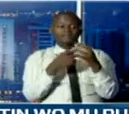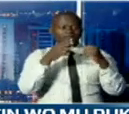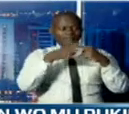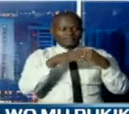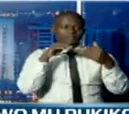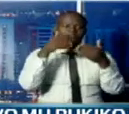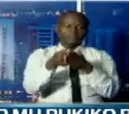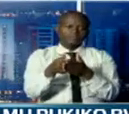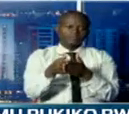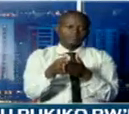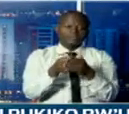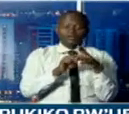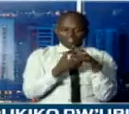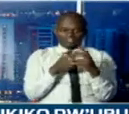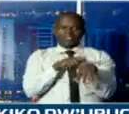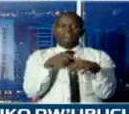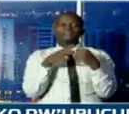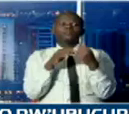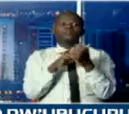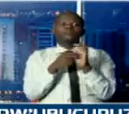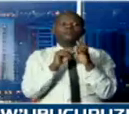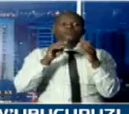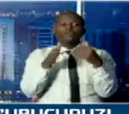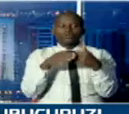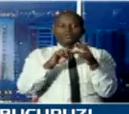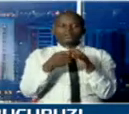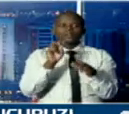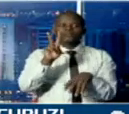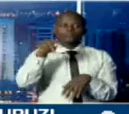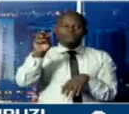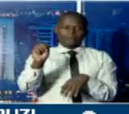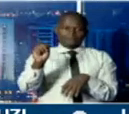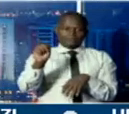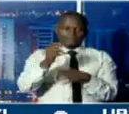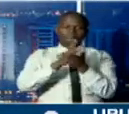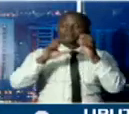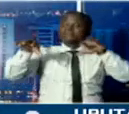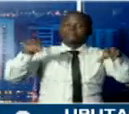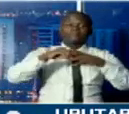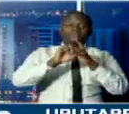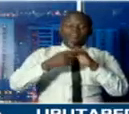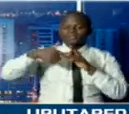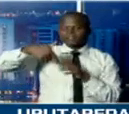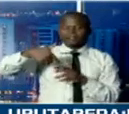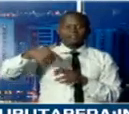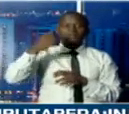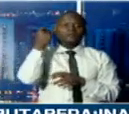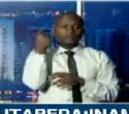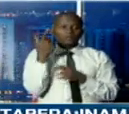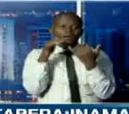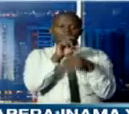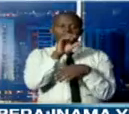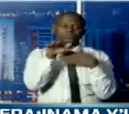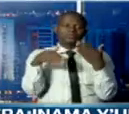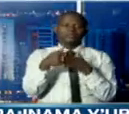9 kugeza na ku ikiganiro cyatangiraga saa 9, ubwo gufunga byatangiraga saa 8, hamwe na hamwe bakabitangira saa 7, bivuze ko amaze icyumweru